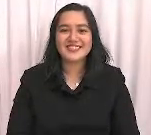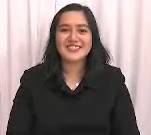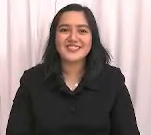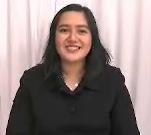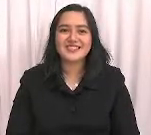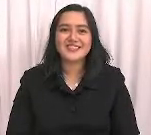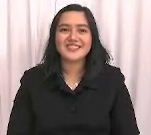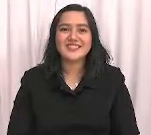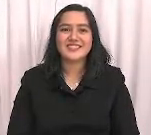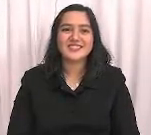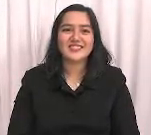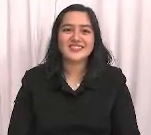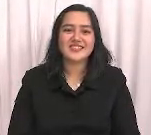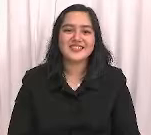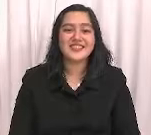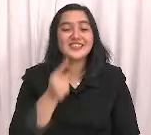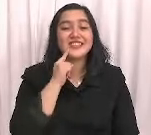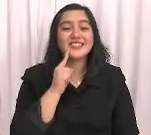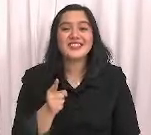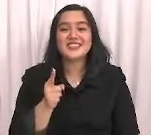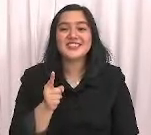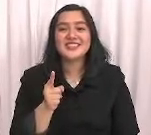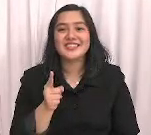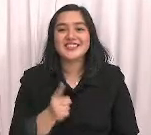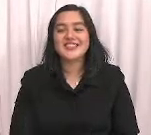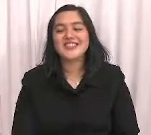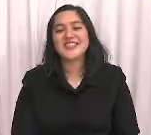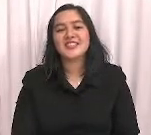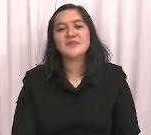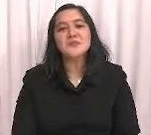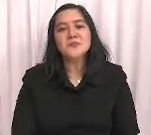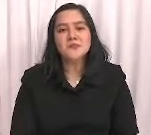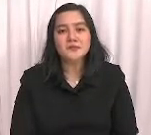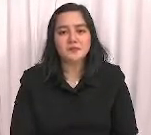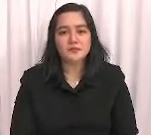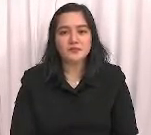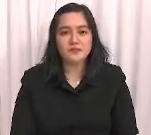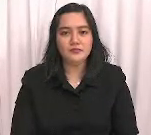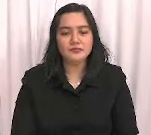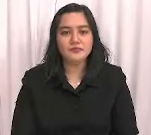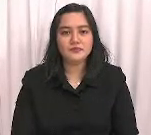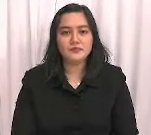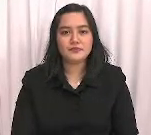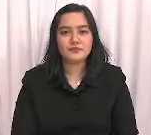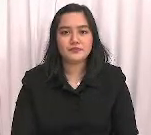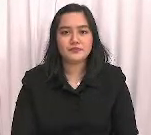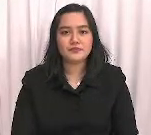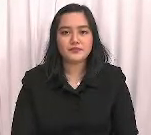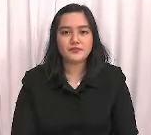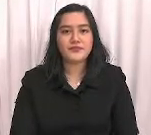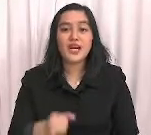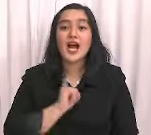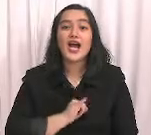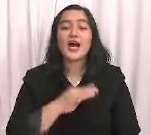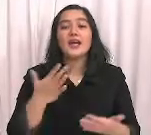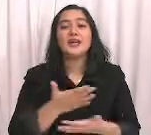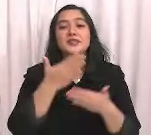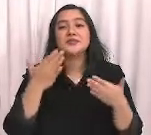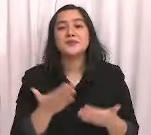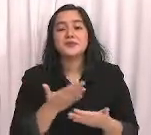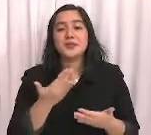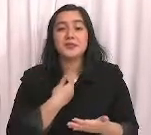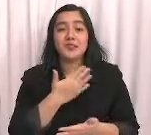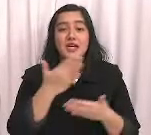And alam na po natin niya. But anyways, ako naman po'y natutuwa na makatulong sa ibang masimbahan. Alam niyo naman po yung mga kapatid, sa